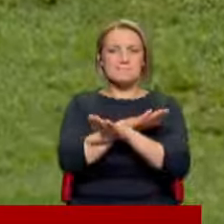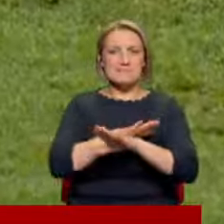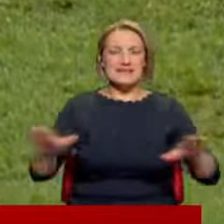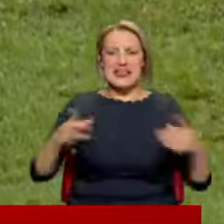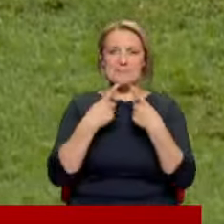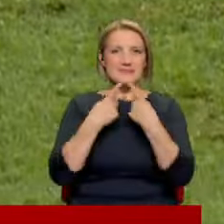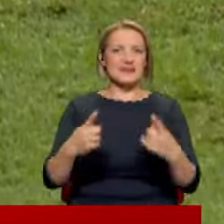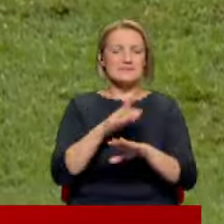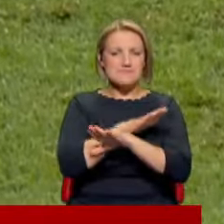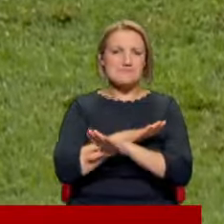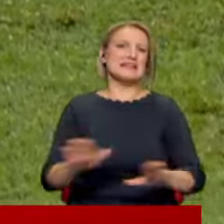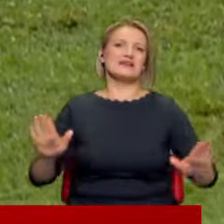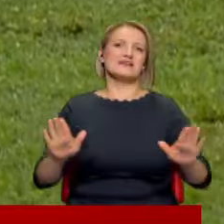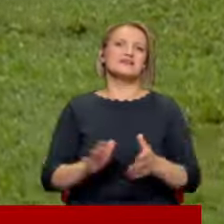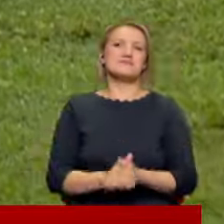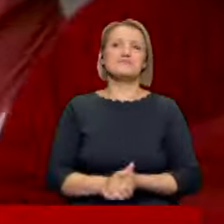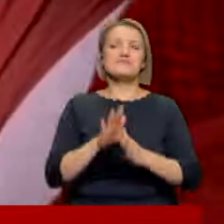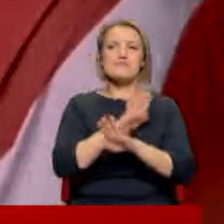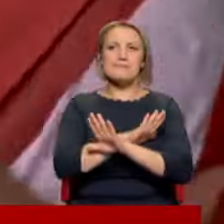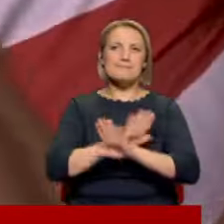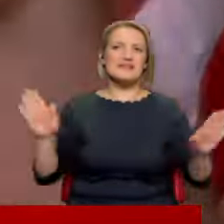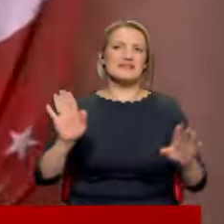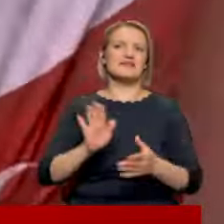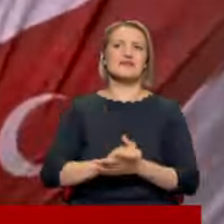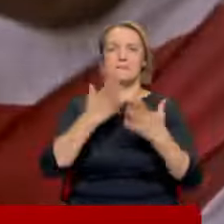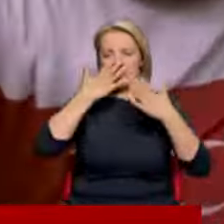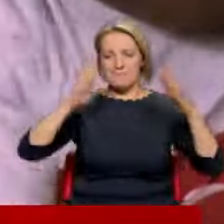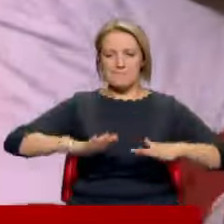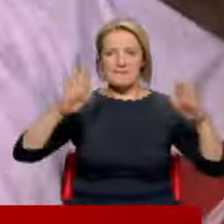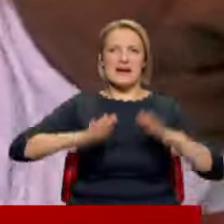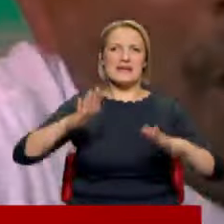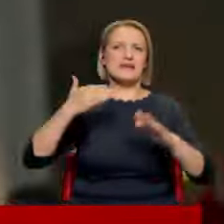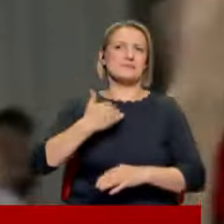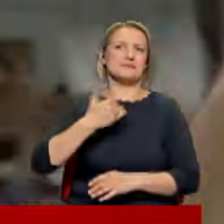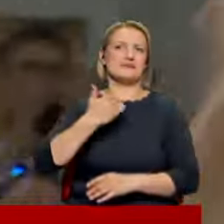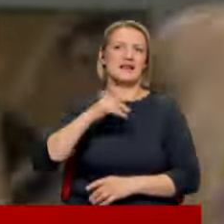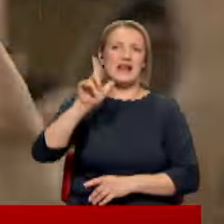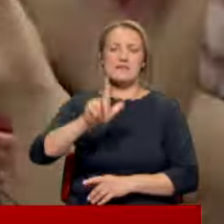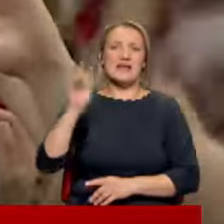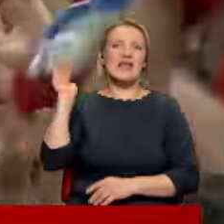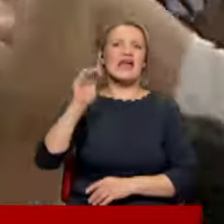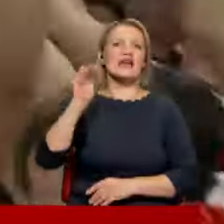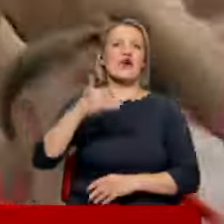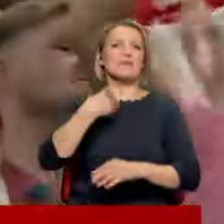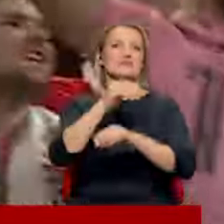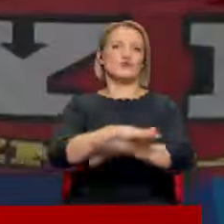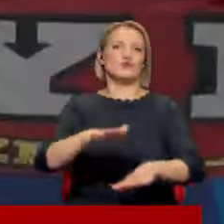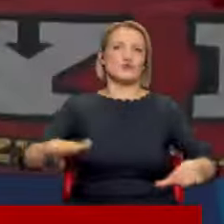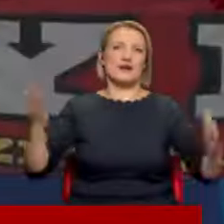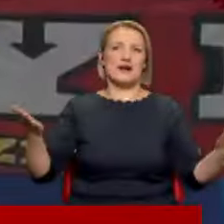Bitirelim dedik, bitirdik, bitirdik. Bekle bizi Leipzig, geliyor bizim